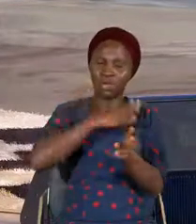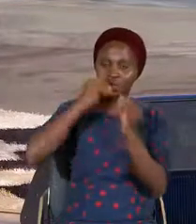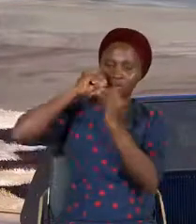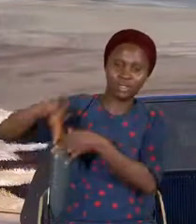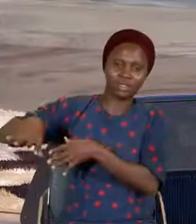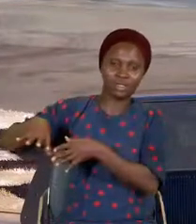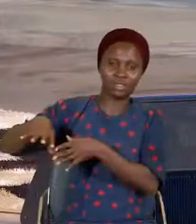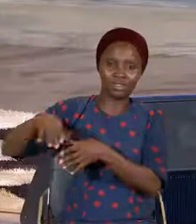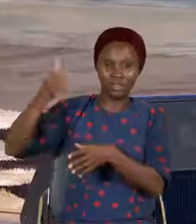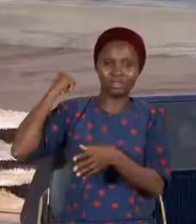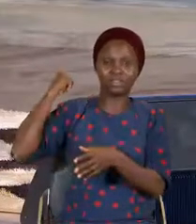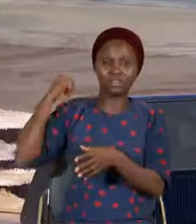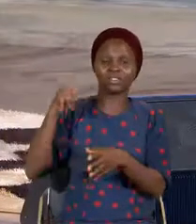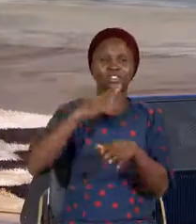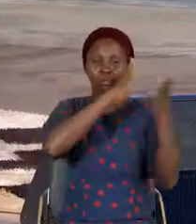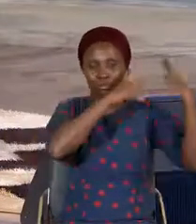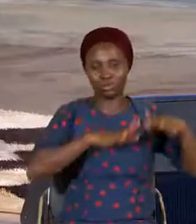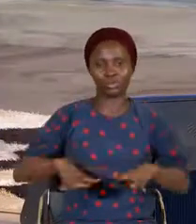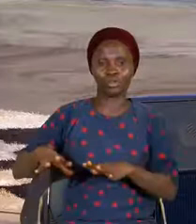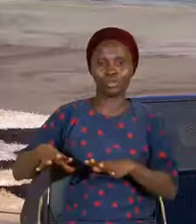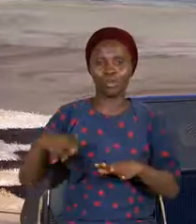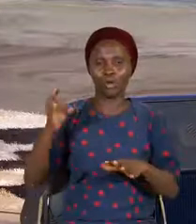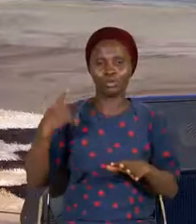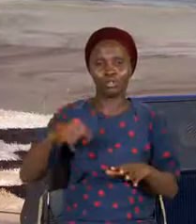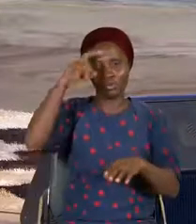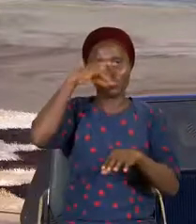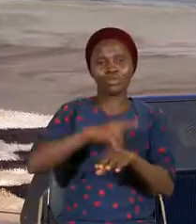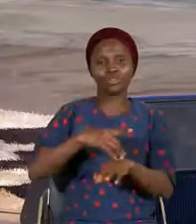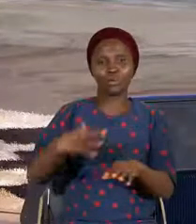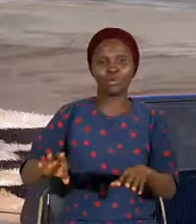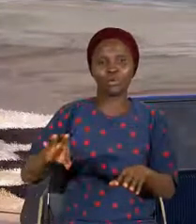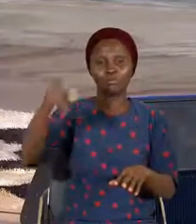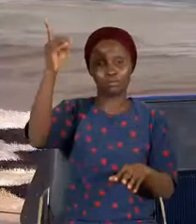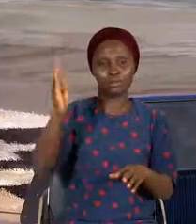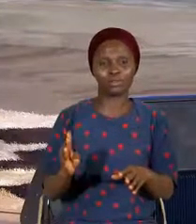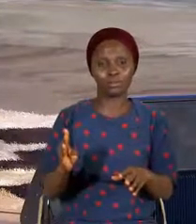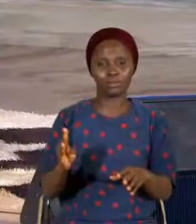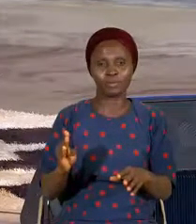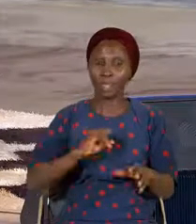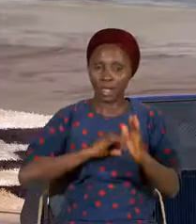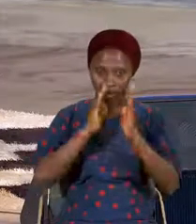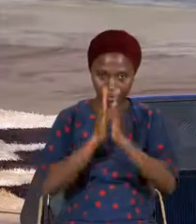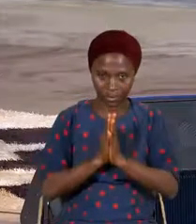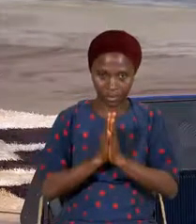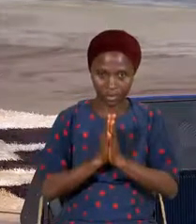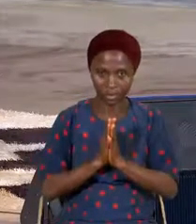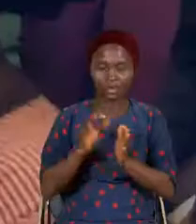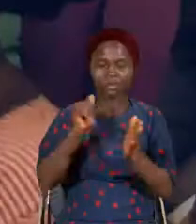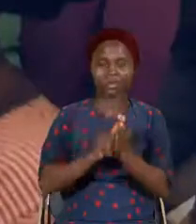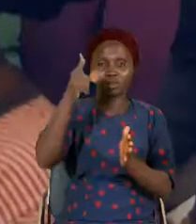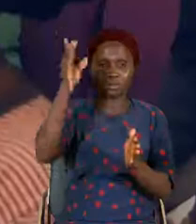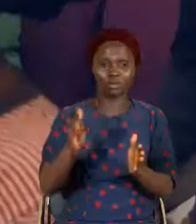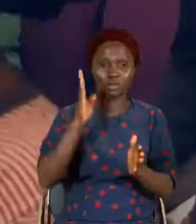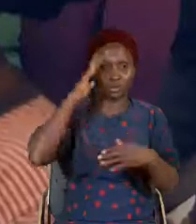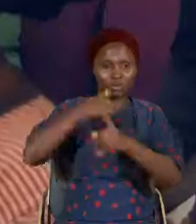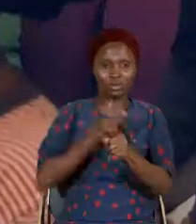négligez, vous rejetez l'océan de la sagesse de Dieu. Je prie